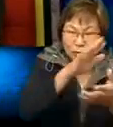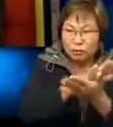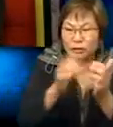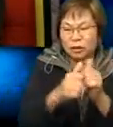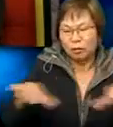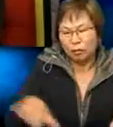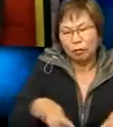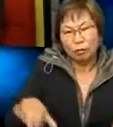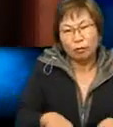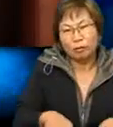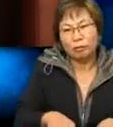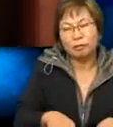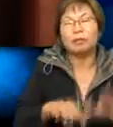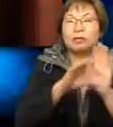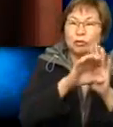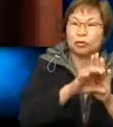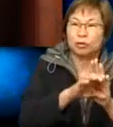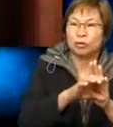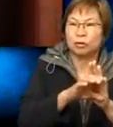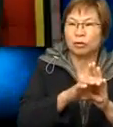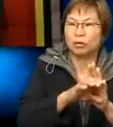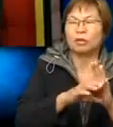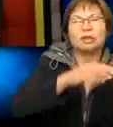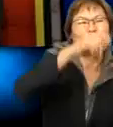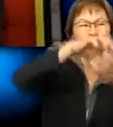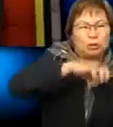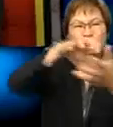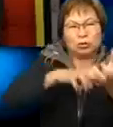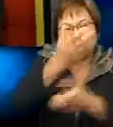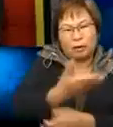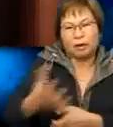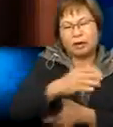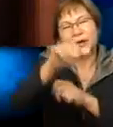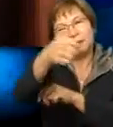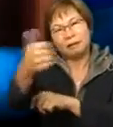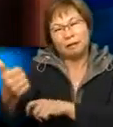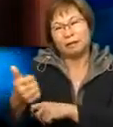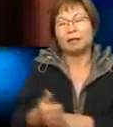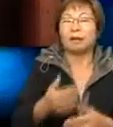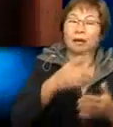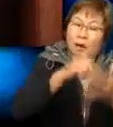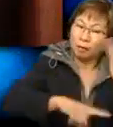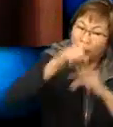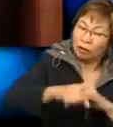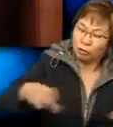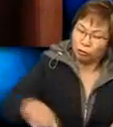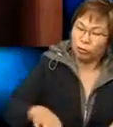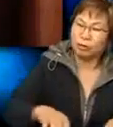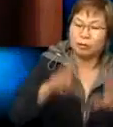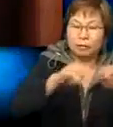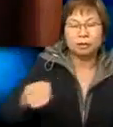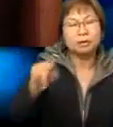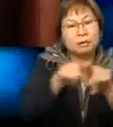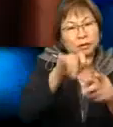sekolah dengan melakukan perkara-perkara seperti vandalisme dan sebagainya. Jadi, apakah yang harus dilakukan dengan